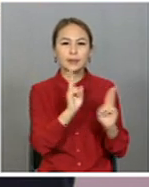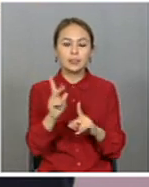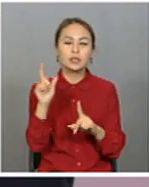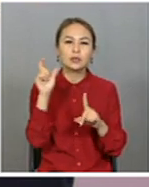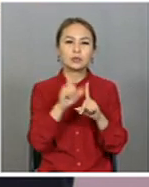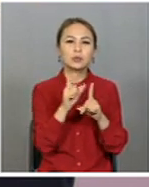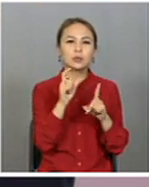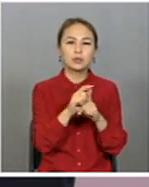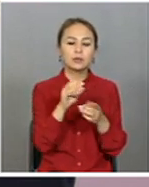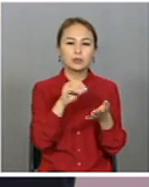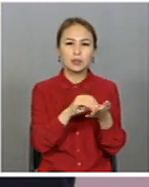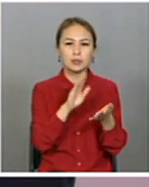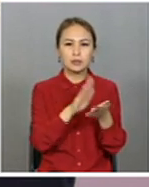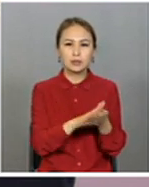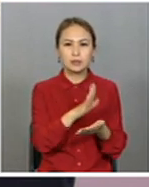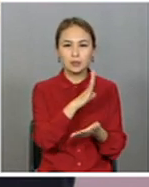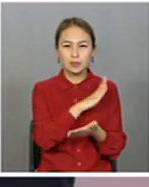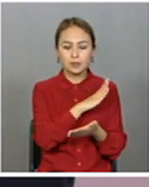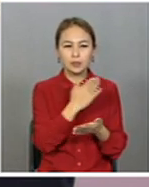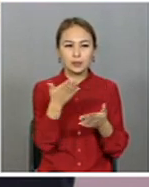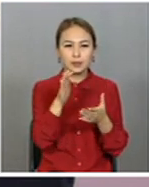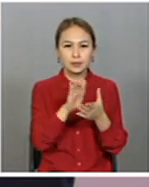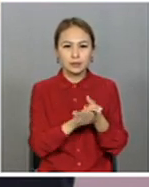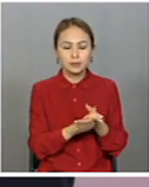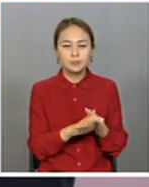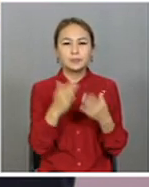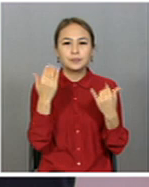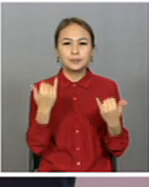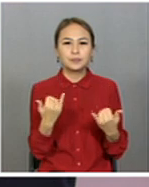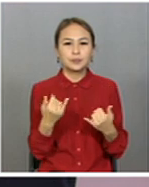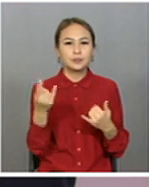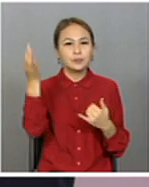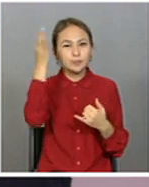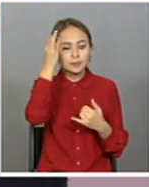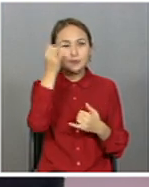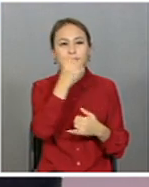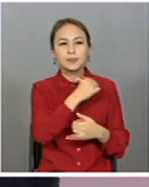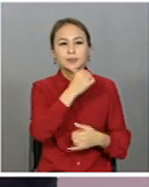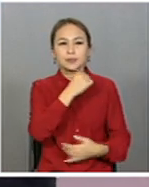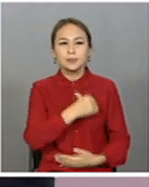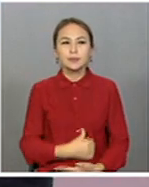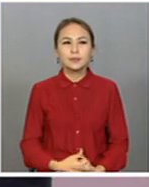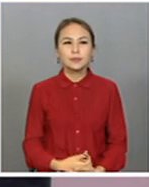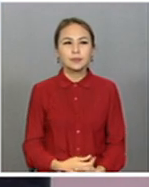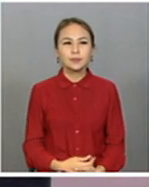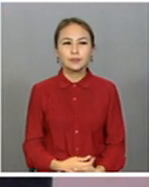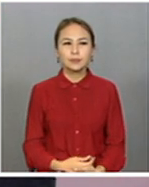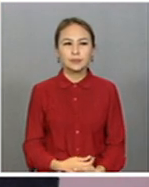тыныс белгісімен танысқан болатынсыңдар. Ендеше есімізге түсіріп өтейік.